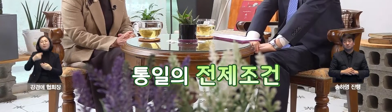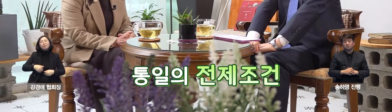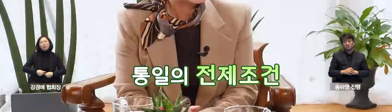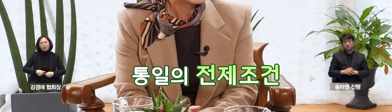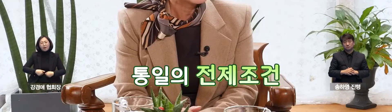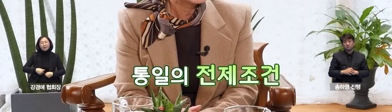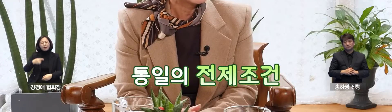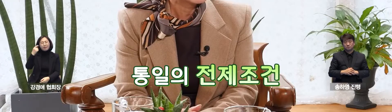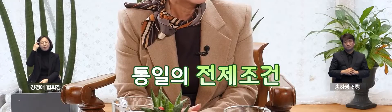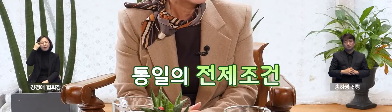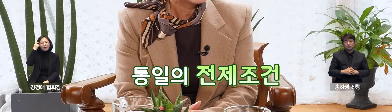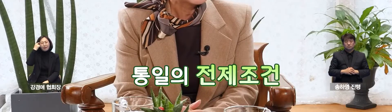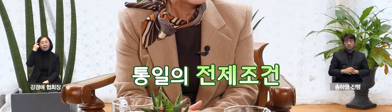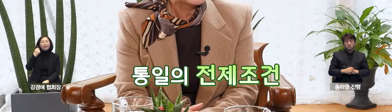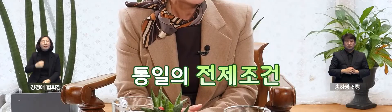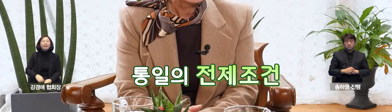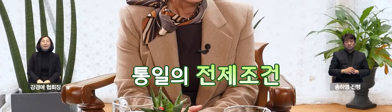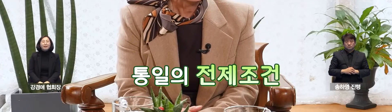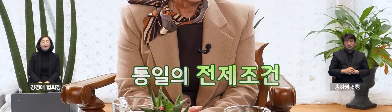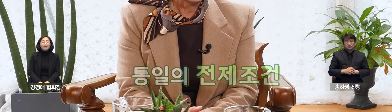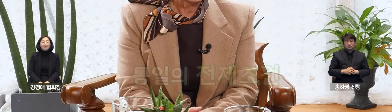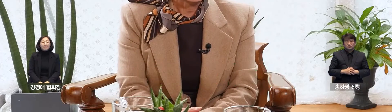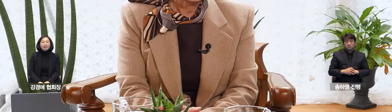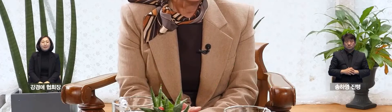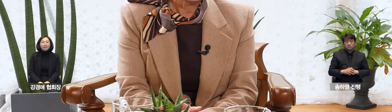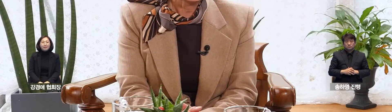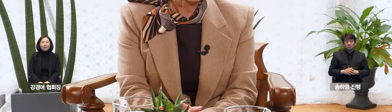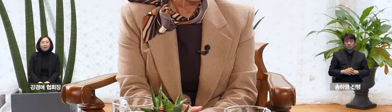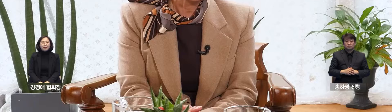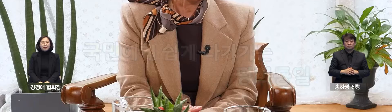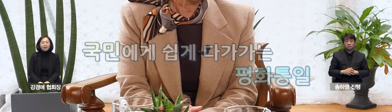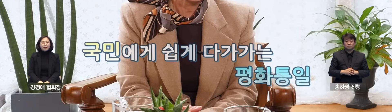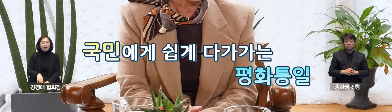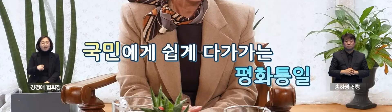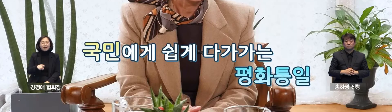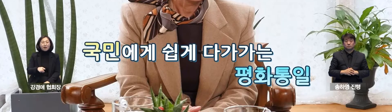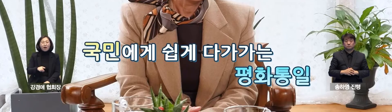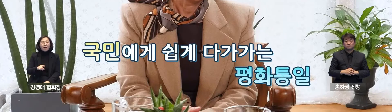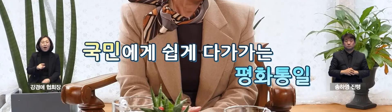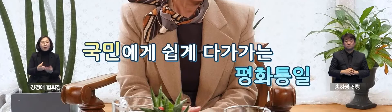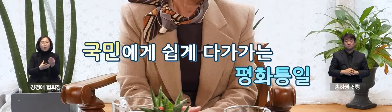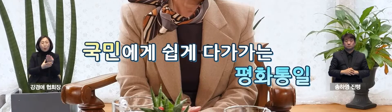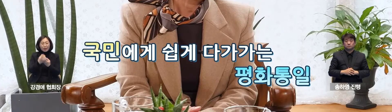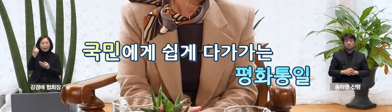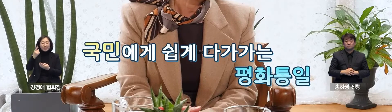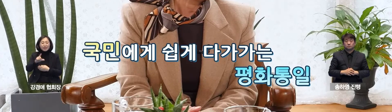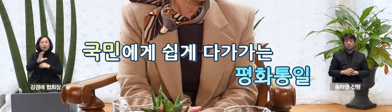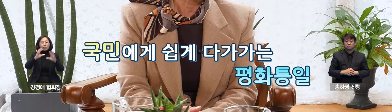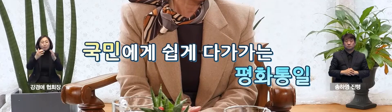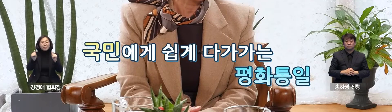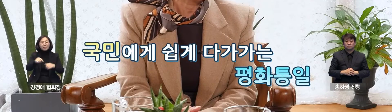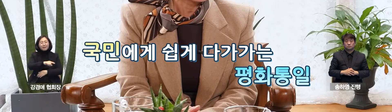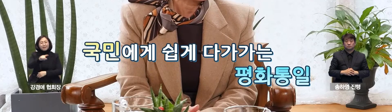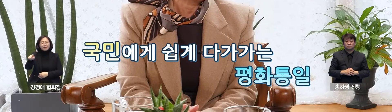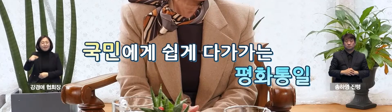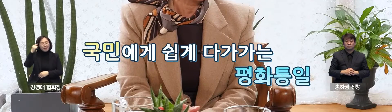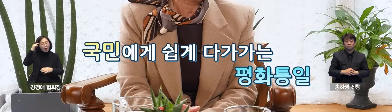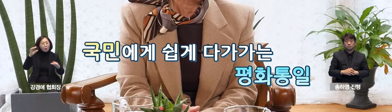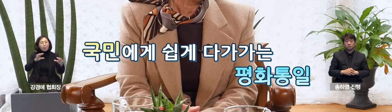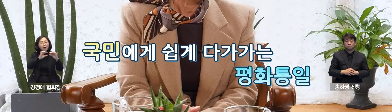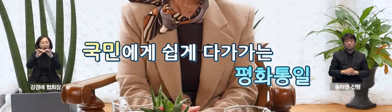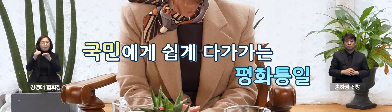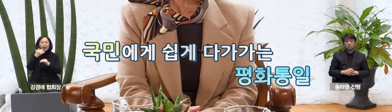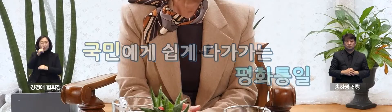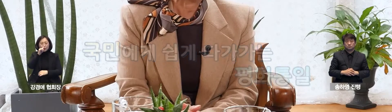않을까라는 생각을 해서 조금 더 이게 국민들한테 쉽게 다가갈 수 있는 평화 통일의